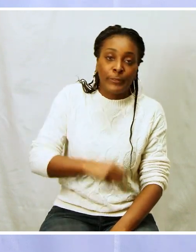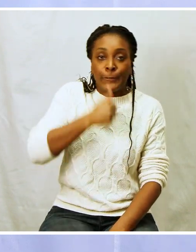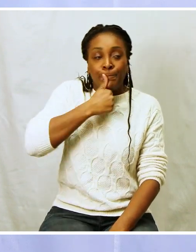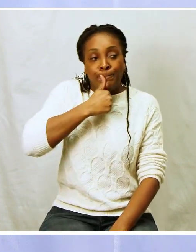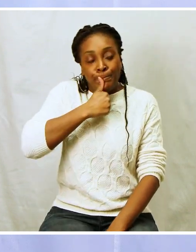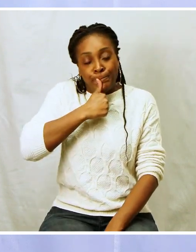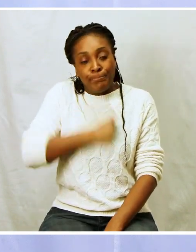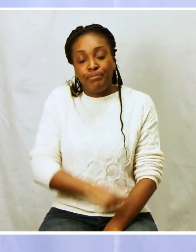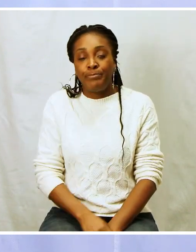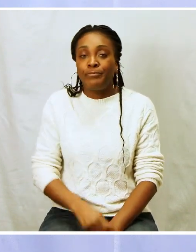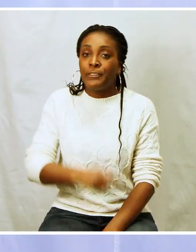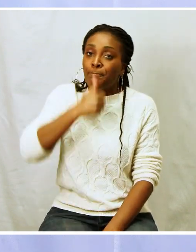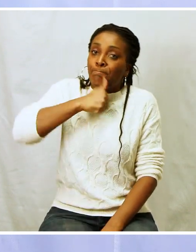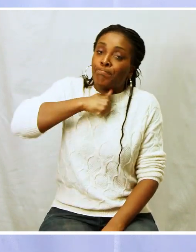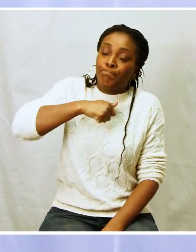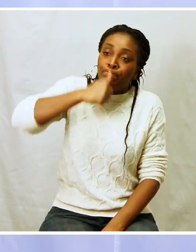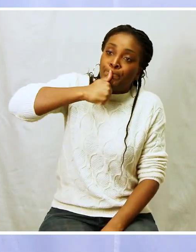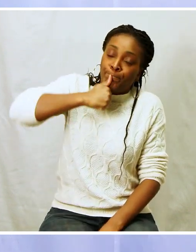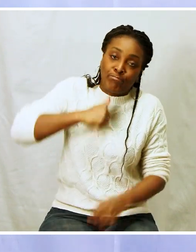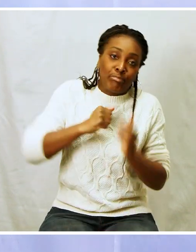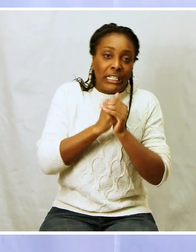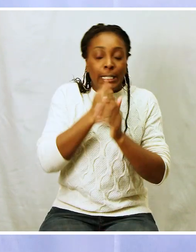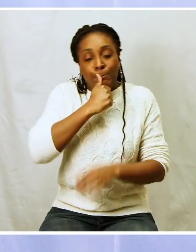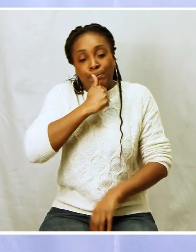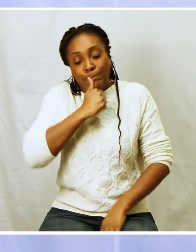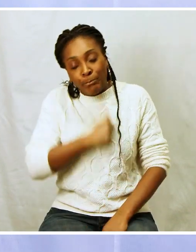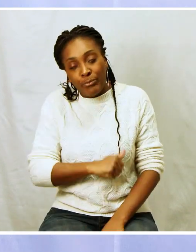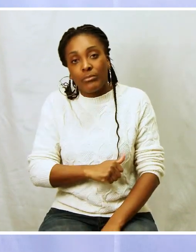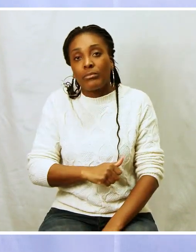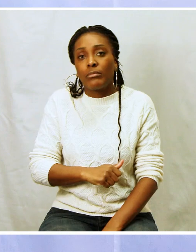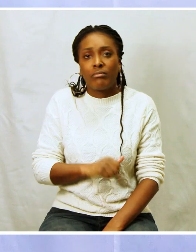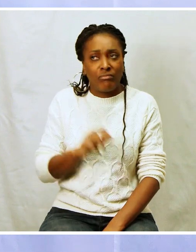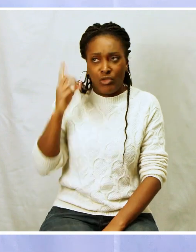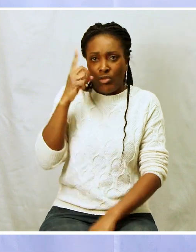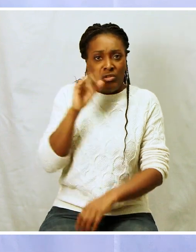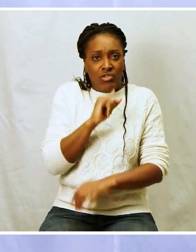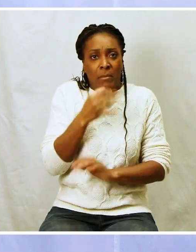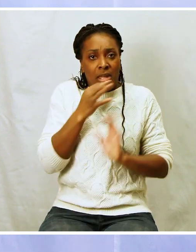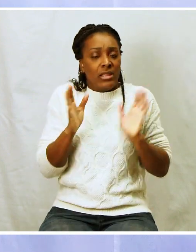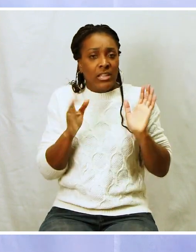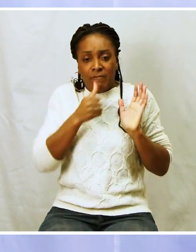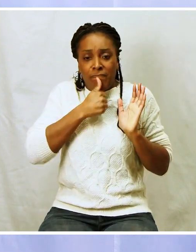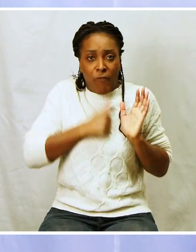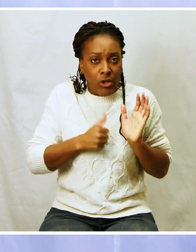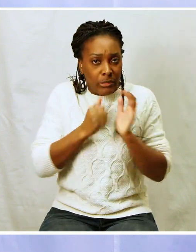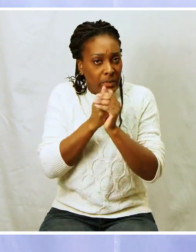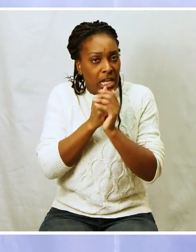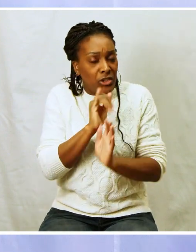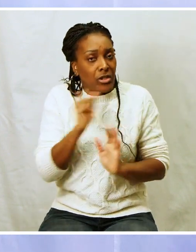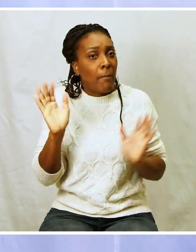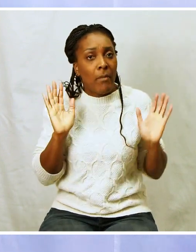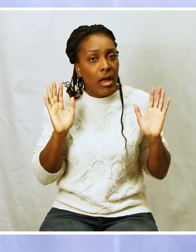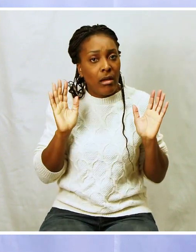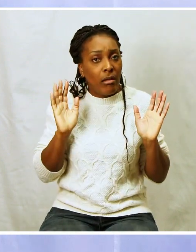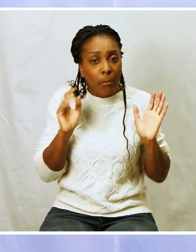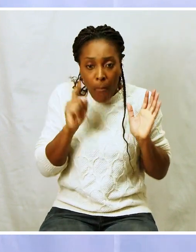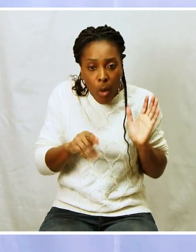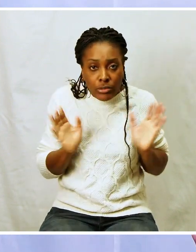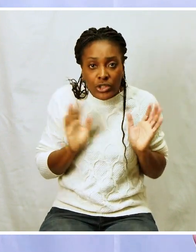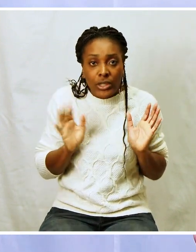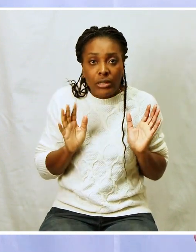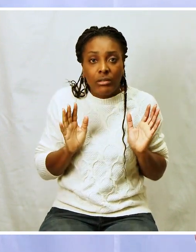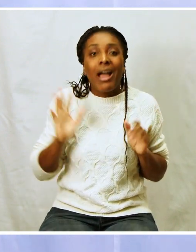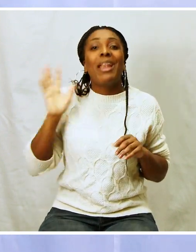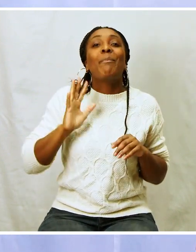je dois, c'est un fardeau pesant que Dieu n'a jamais voulu pour nous et que seuls pratiquaient les